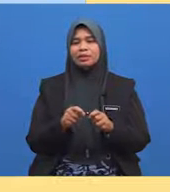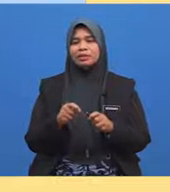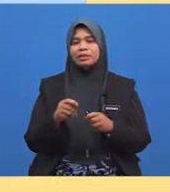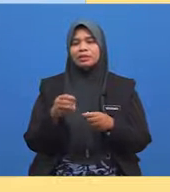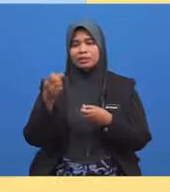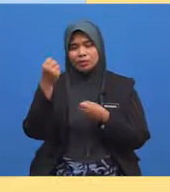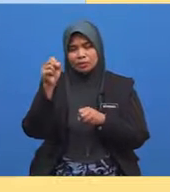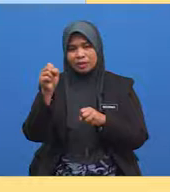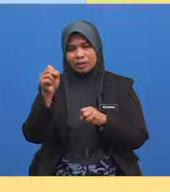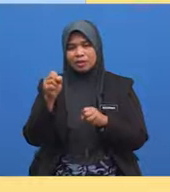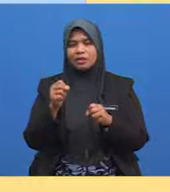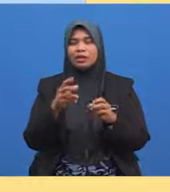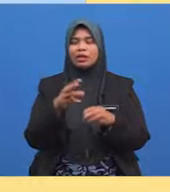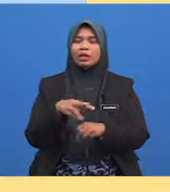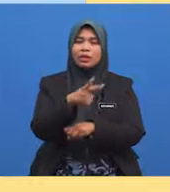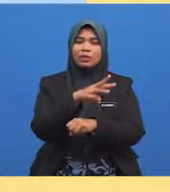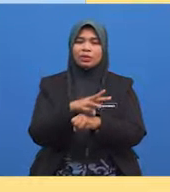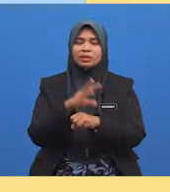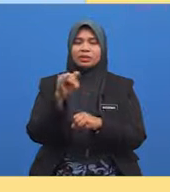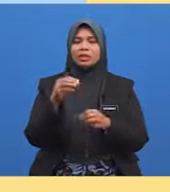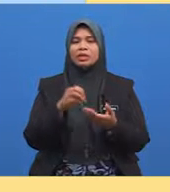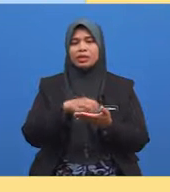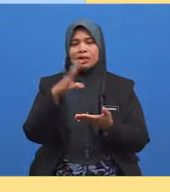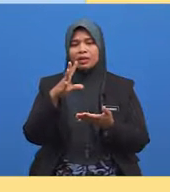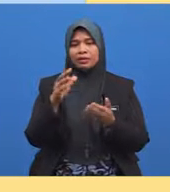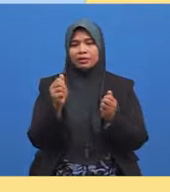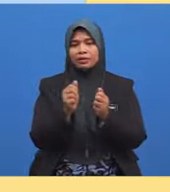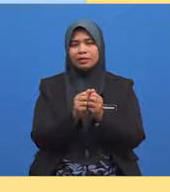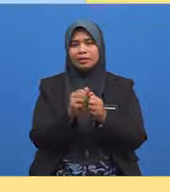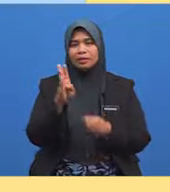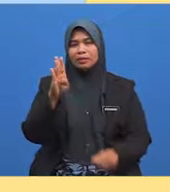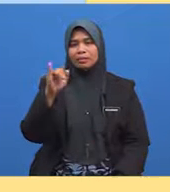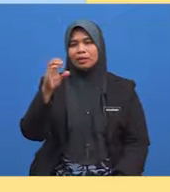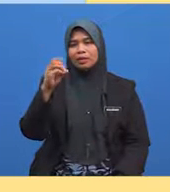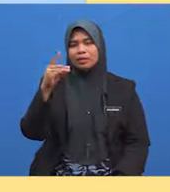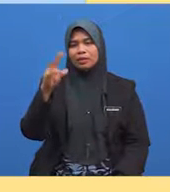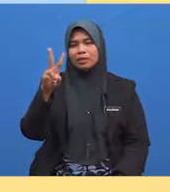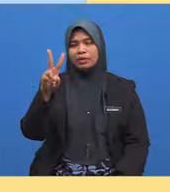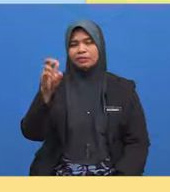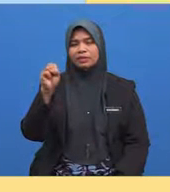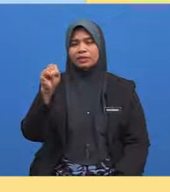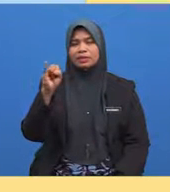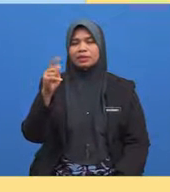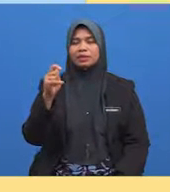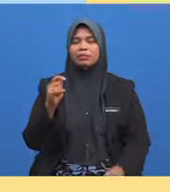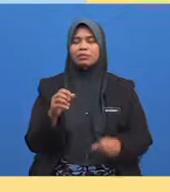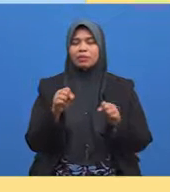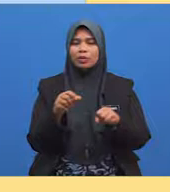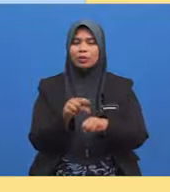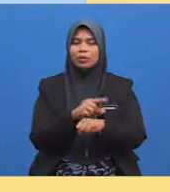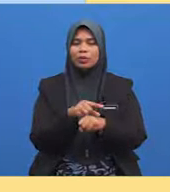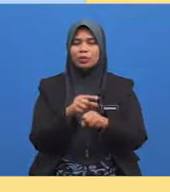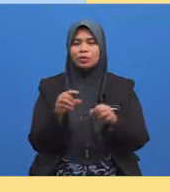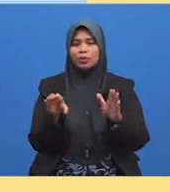Kawasan yang kaya dengan biodiversity boleh dibangunkan sebagai tempat rekreasi. Sebagai contoh,